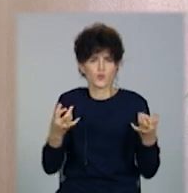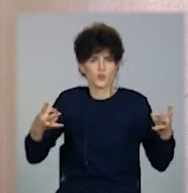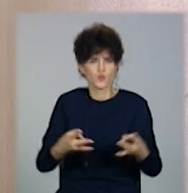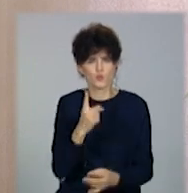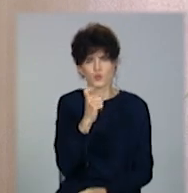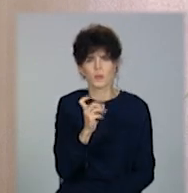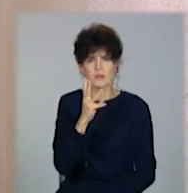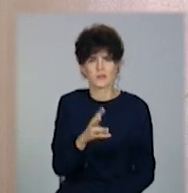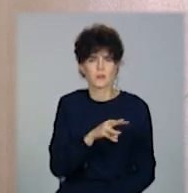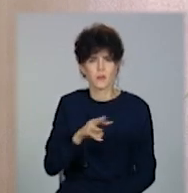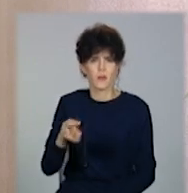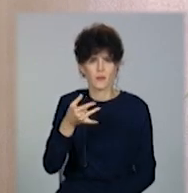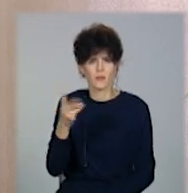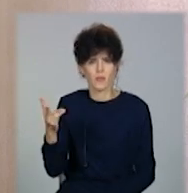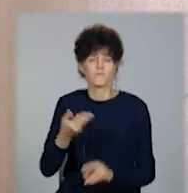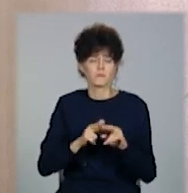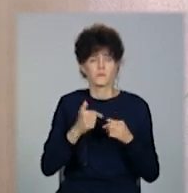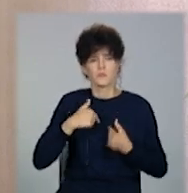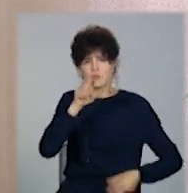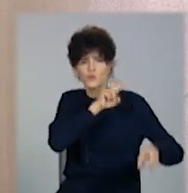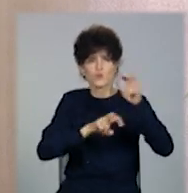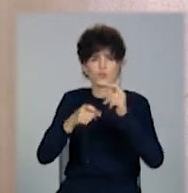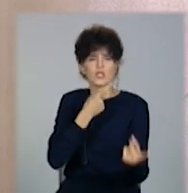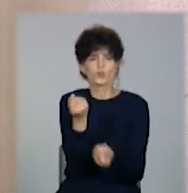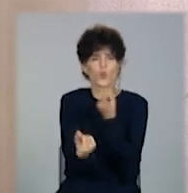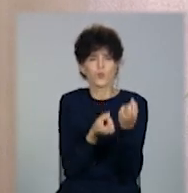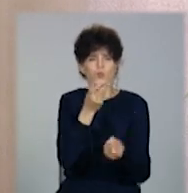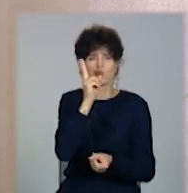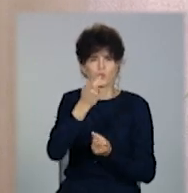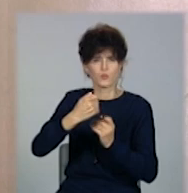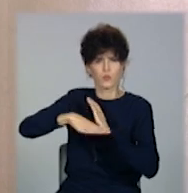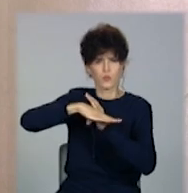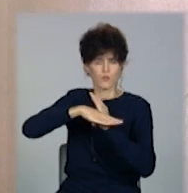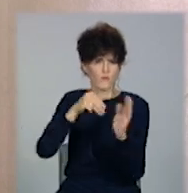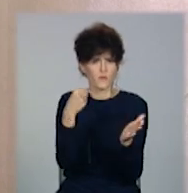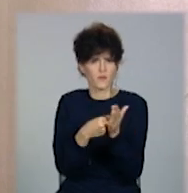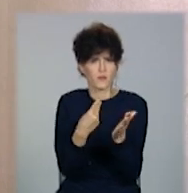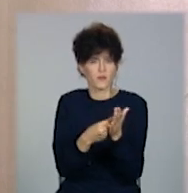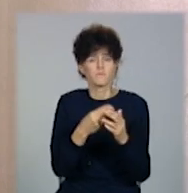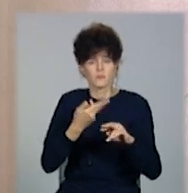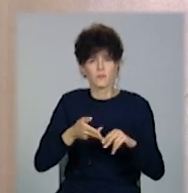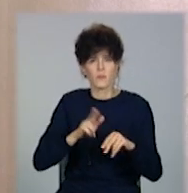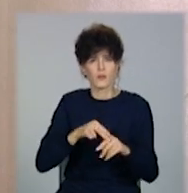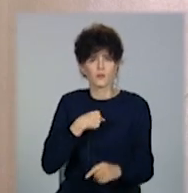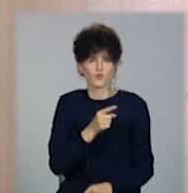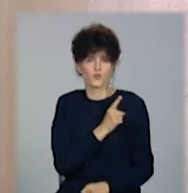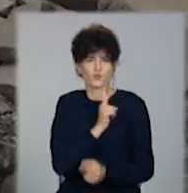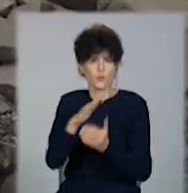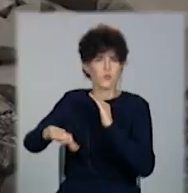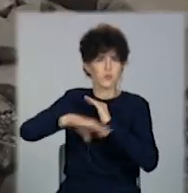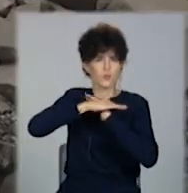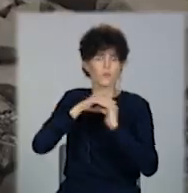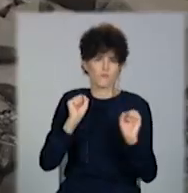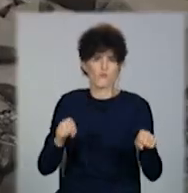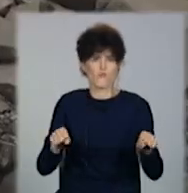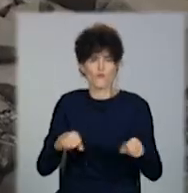гривен, то ведутся поиски дополнительных источников финансирования. По мере их поступления мы будем продолжать ремонтные работы. Проте